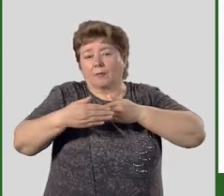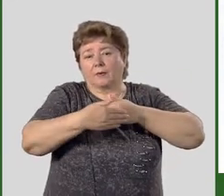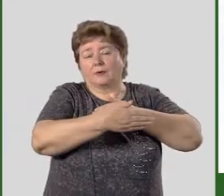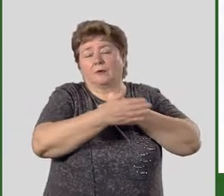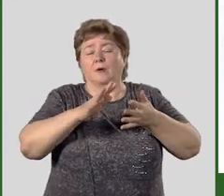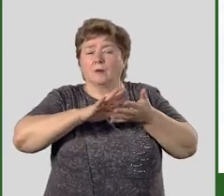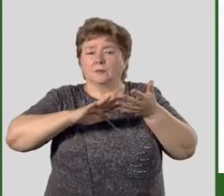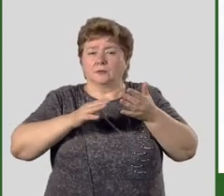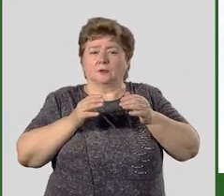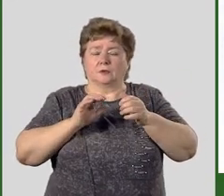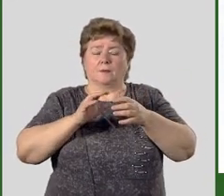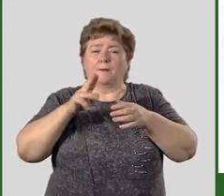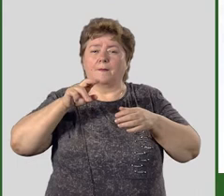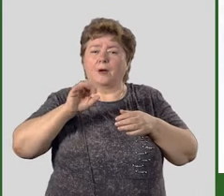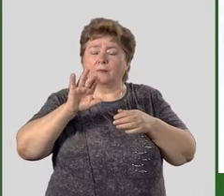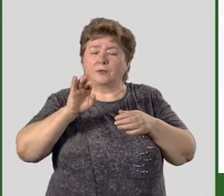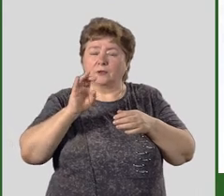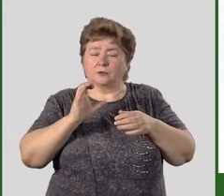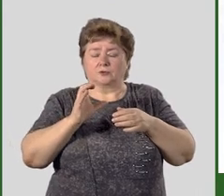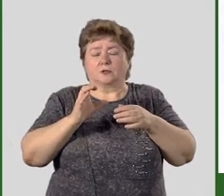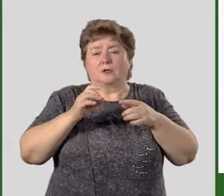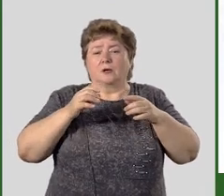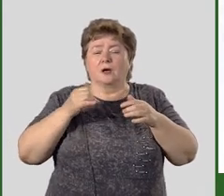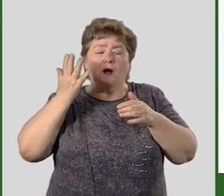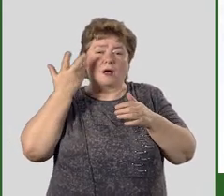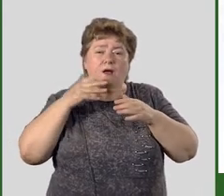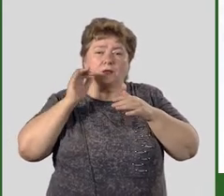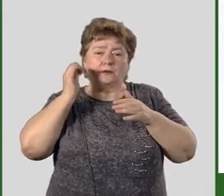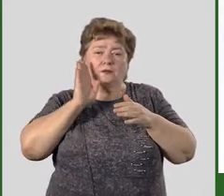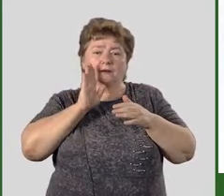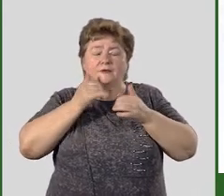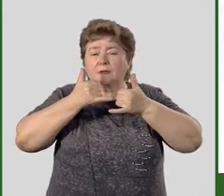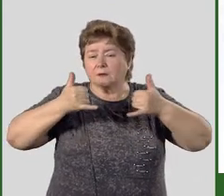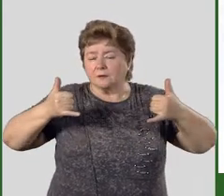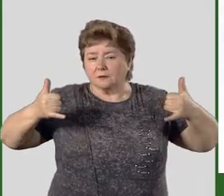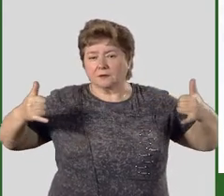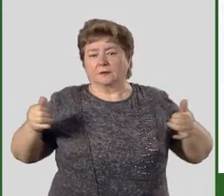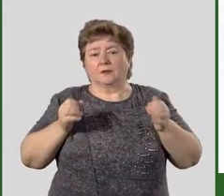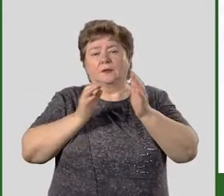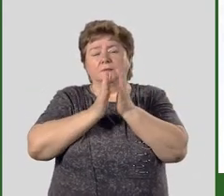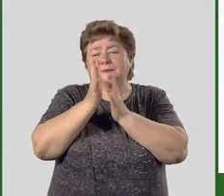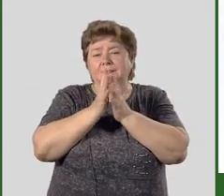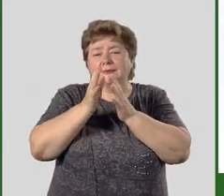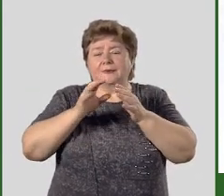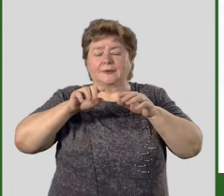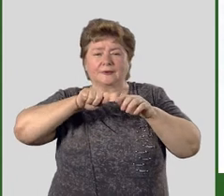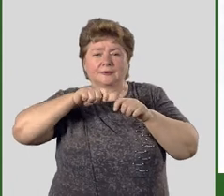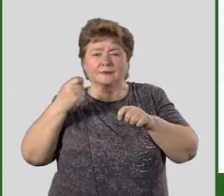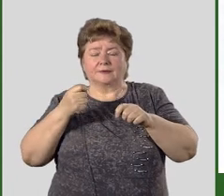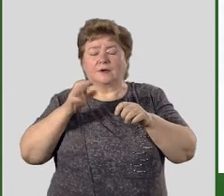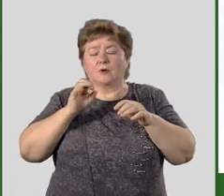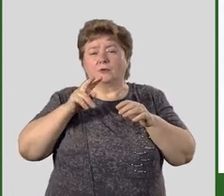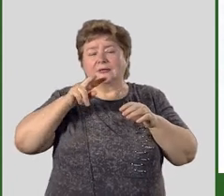тянутся заросли папируса. В разливы островки этой водной растительности отрываются